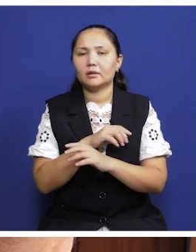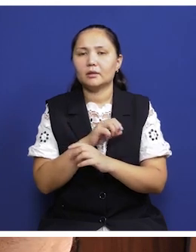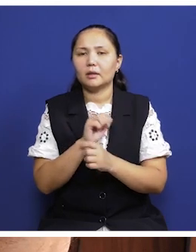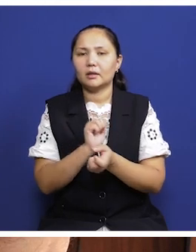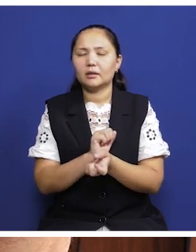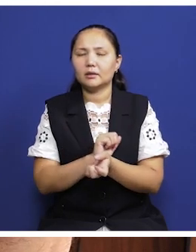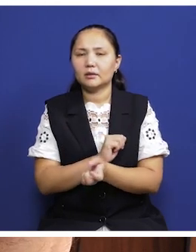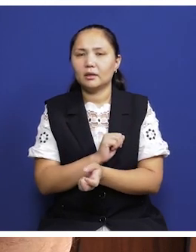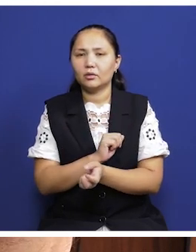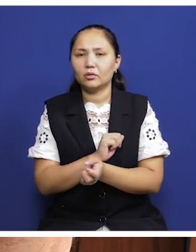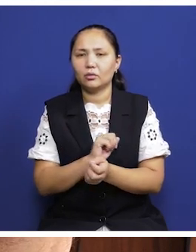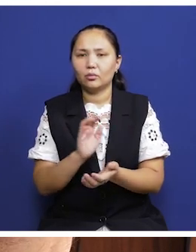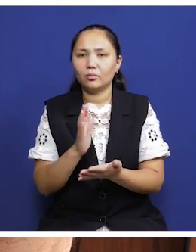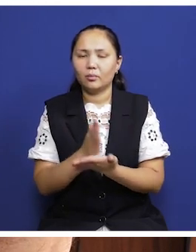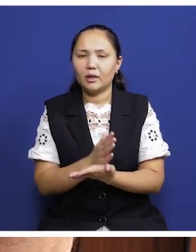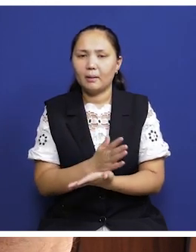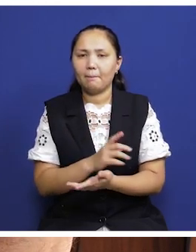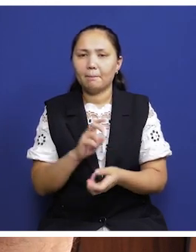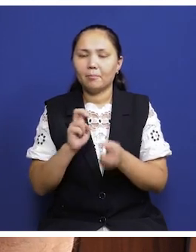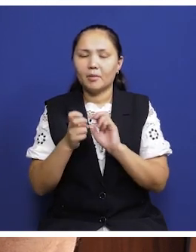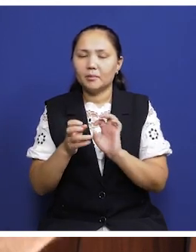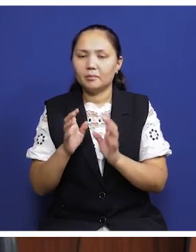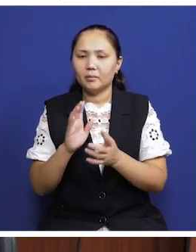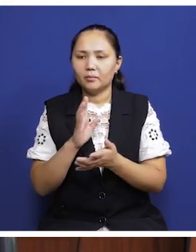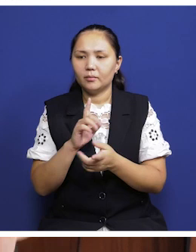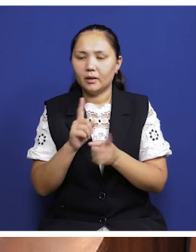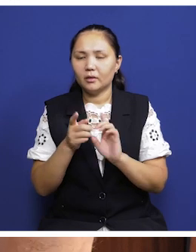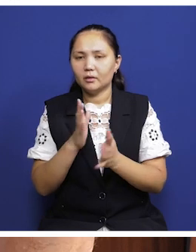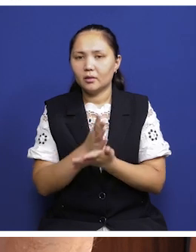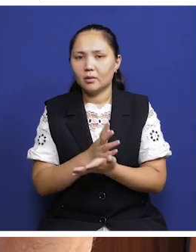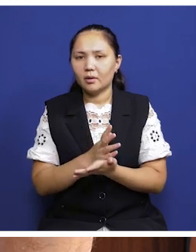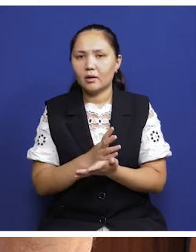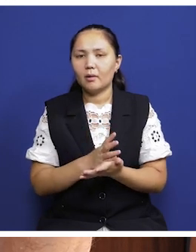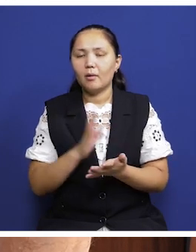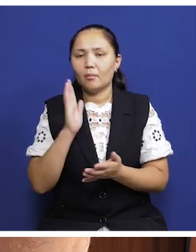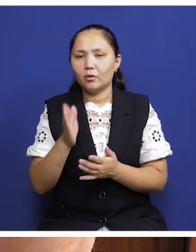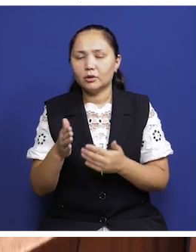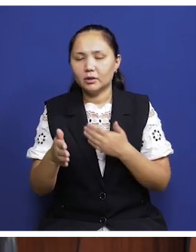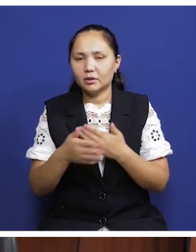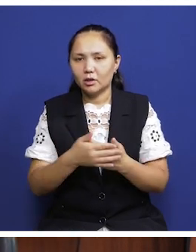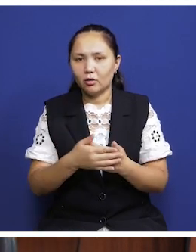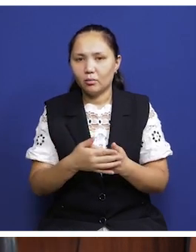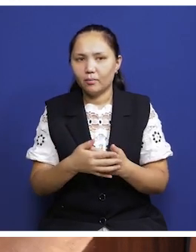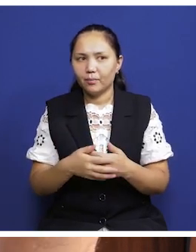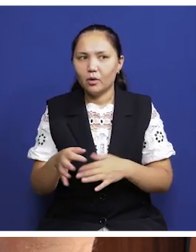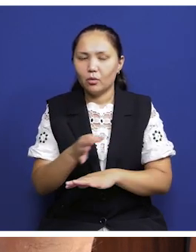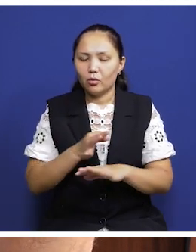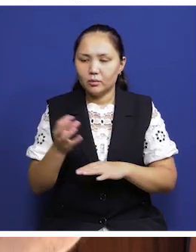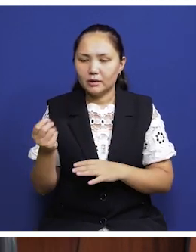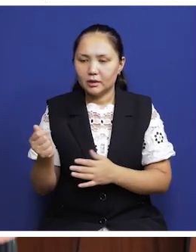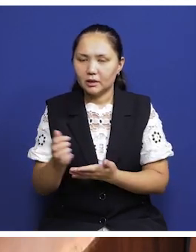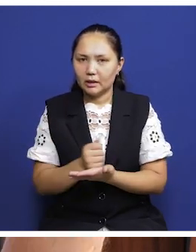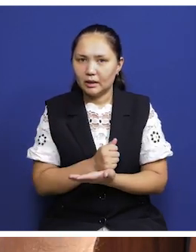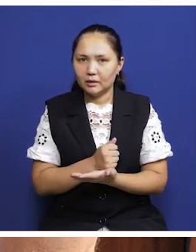ластануы сондай бір жаңағы проблемаға айналып кетеді. Сондықтан бұл полигонды алдағы уақытта жауып облыстан қаржы бөлінетін болса